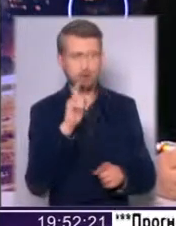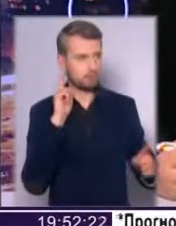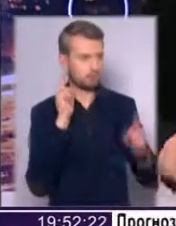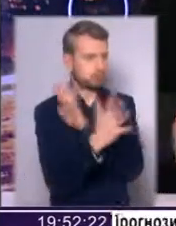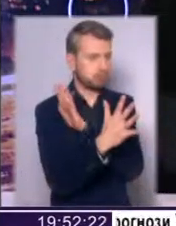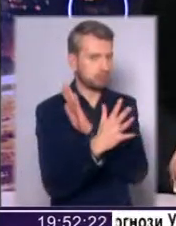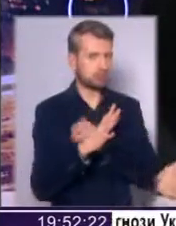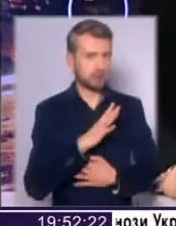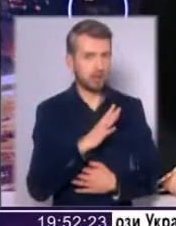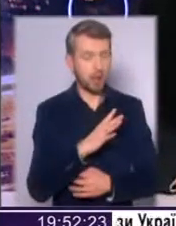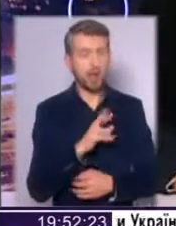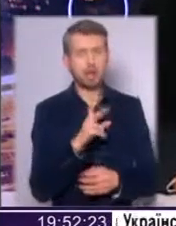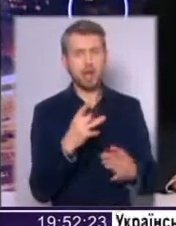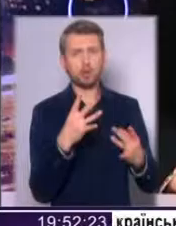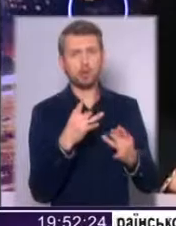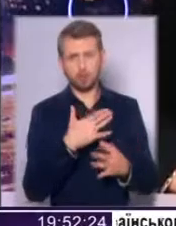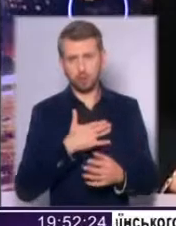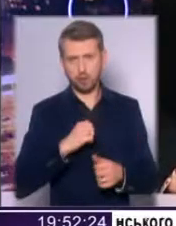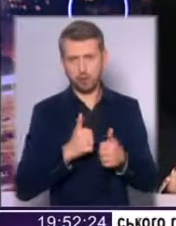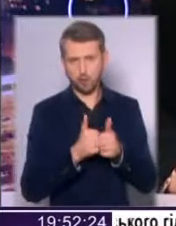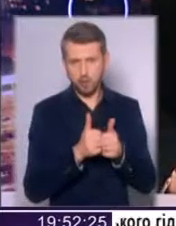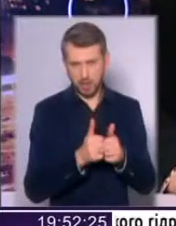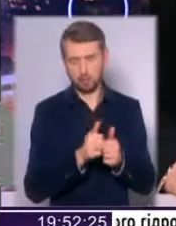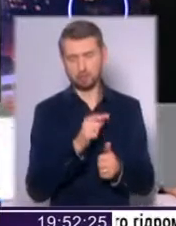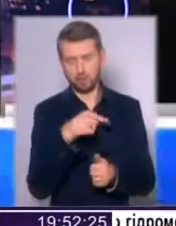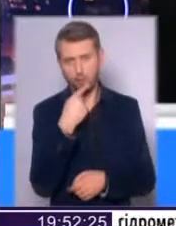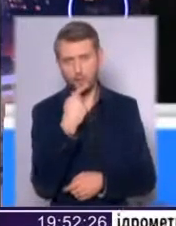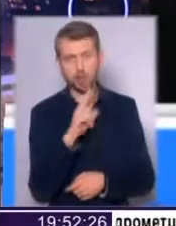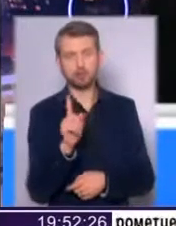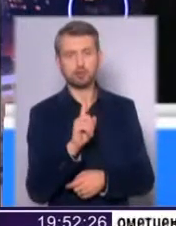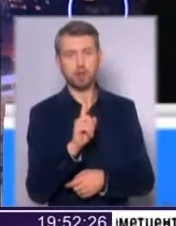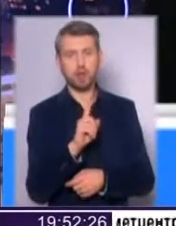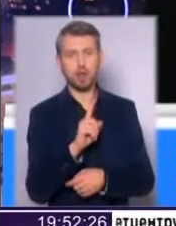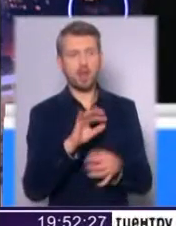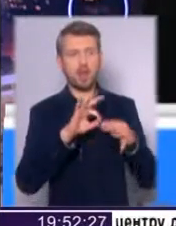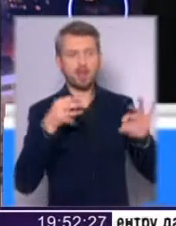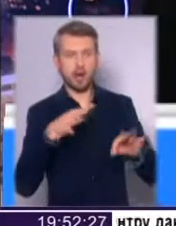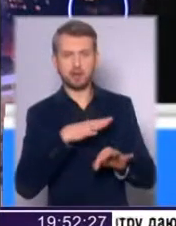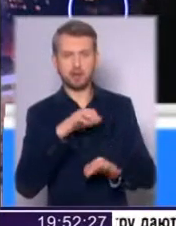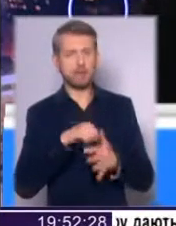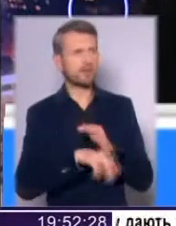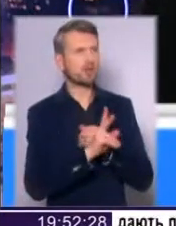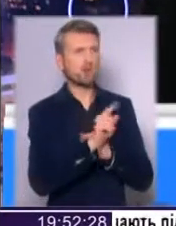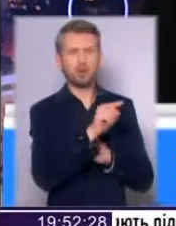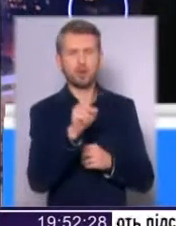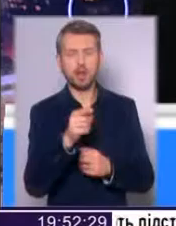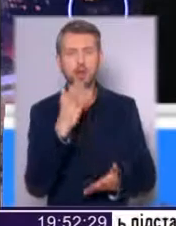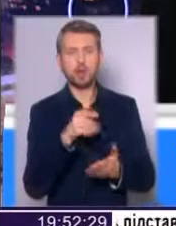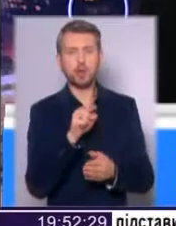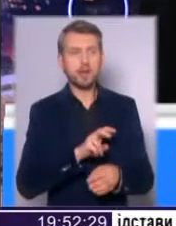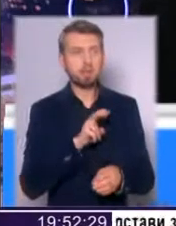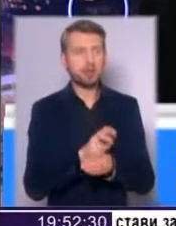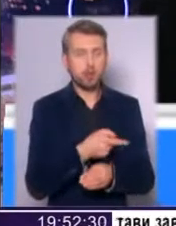виходив. Але, як розказують мої колеги, вони говорять про те, що фраза прозвучала від когось з моїх товарів. Вони кажуть, якщо ви прийшли до